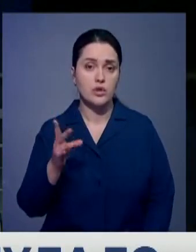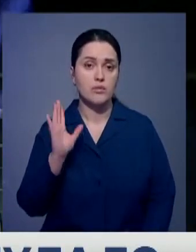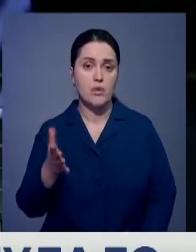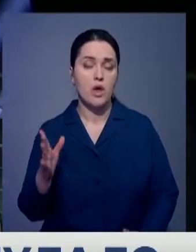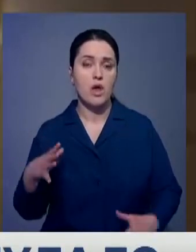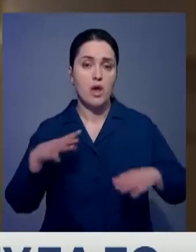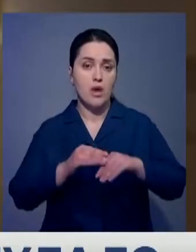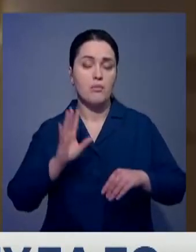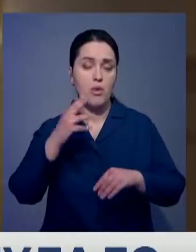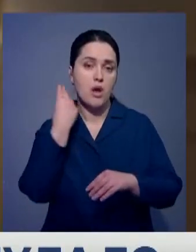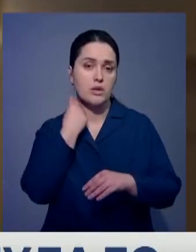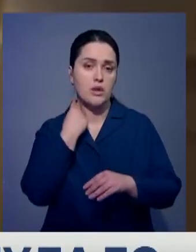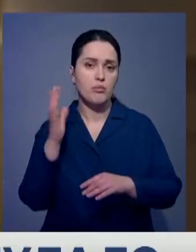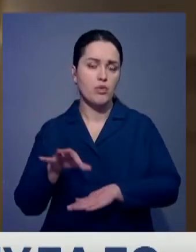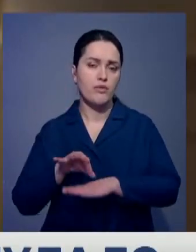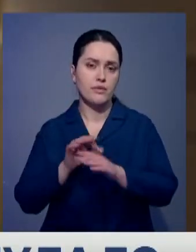ее вперед.